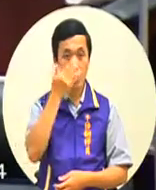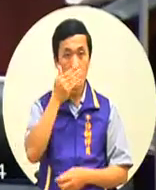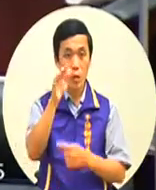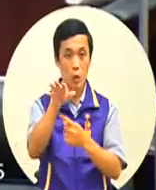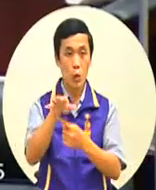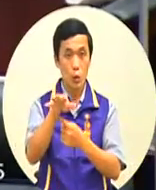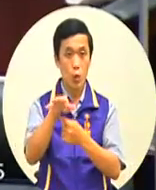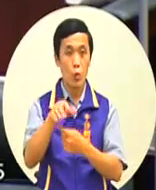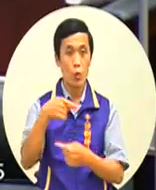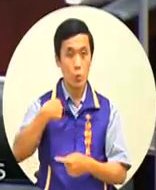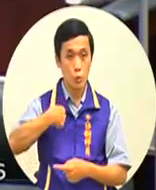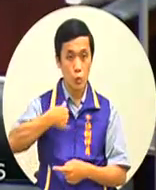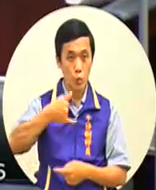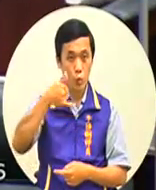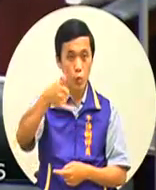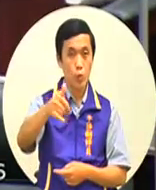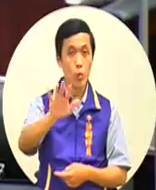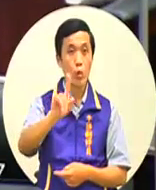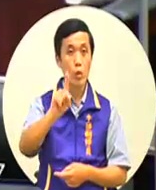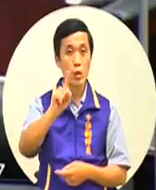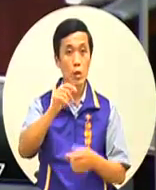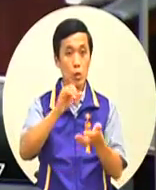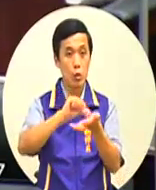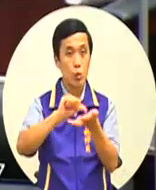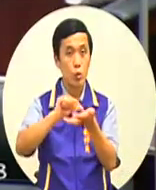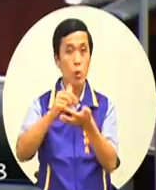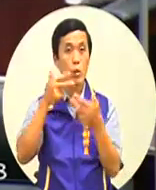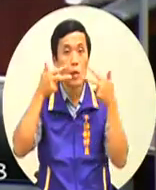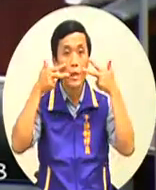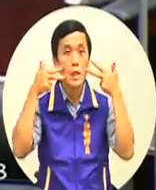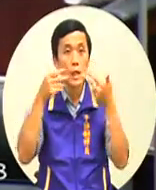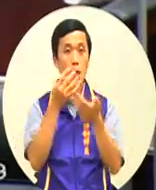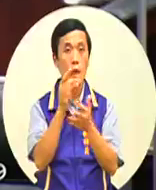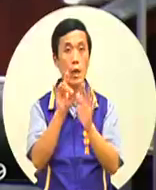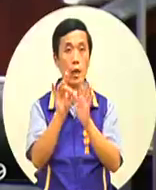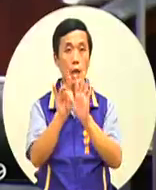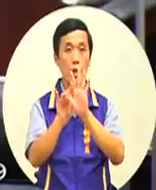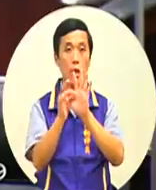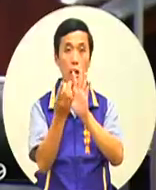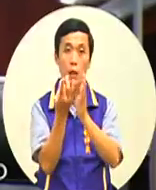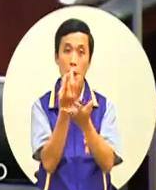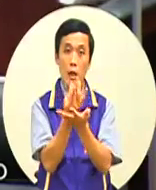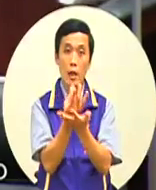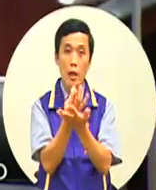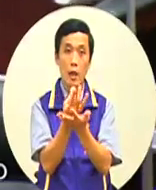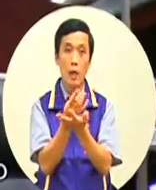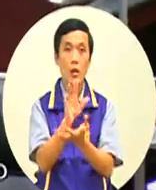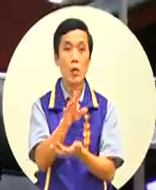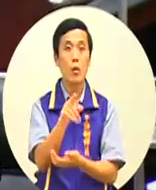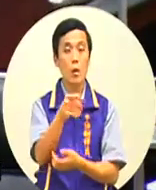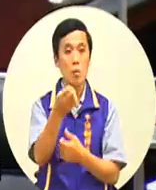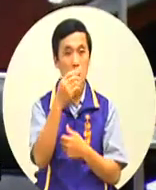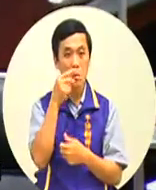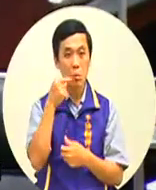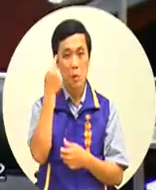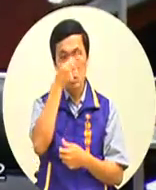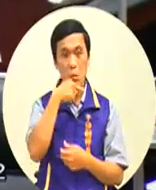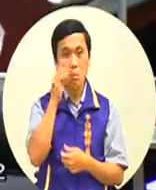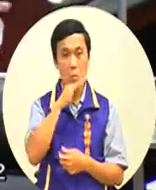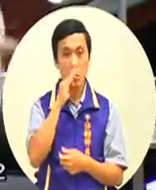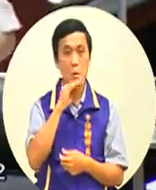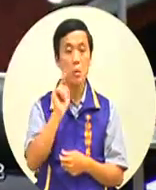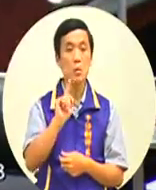啊，有一个种野莲的吼，伊时啊伫遐面臭臭的，讲话恁呢，我讲迄是阮高雄市政府啦，迄